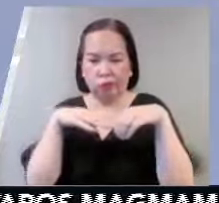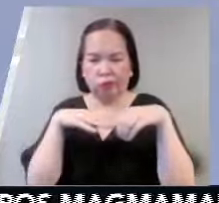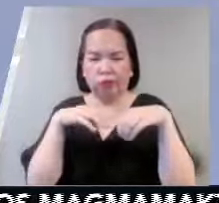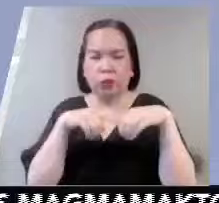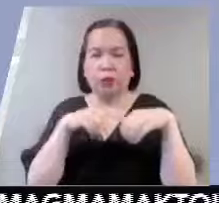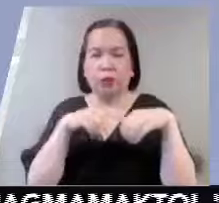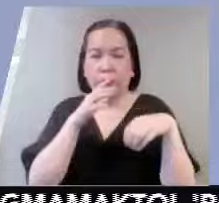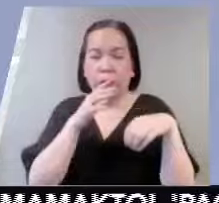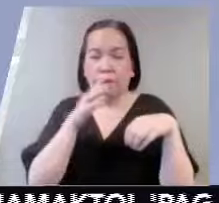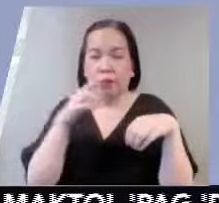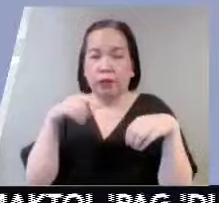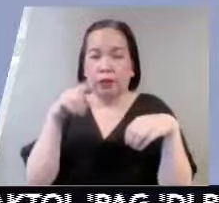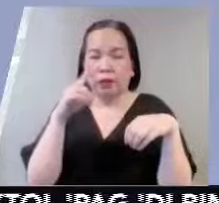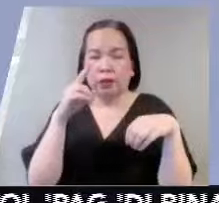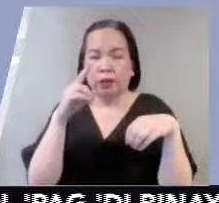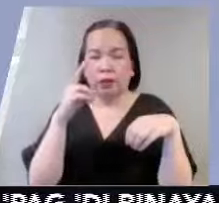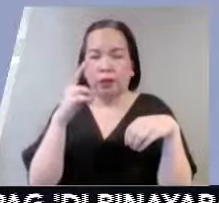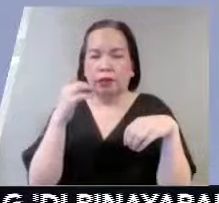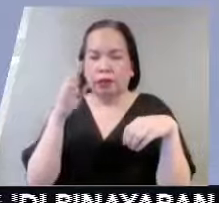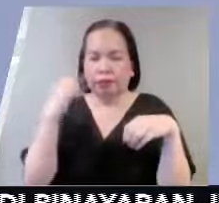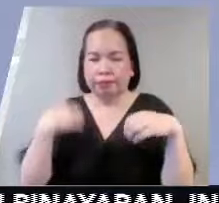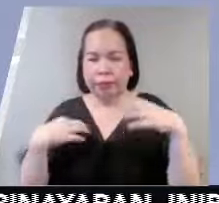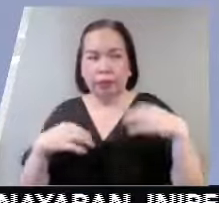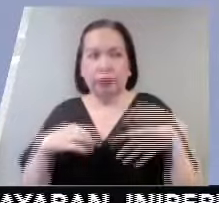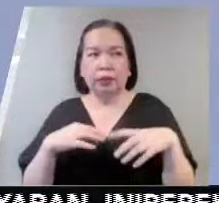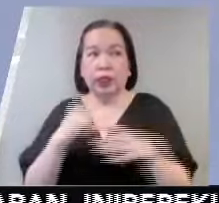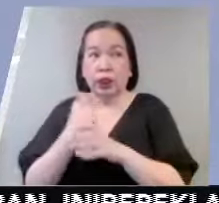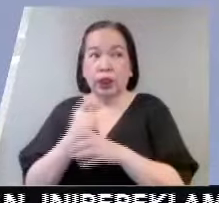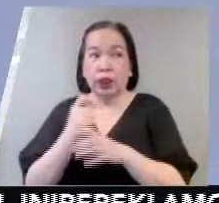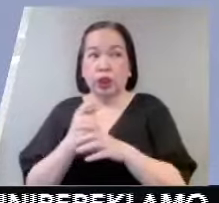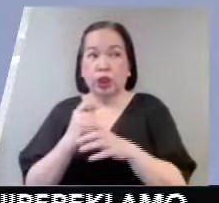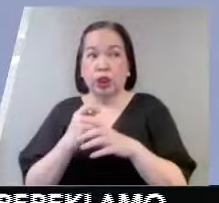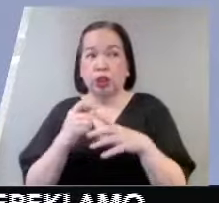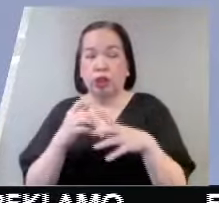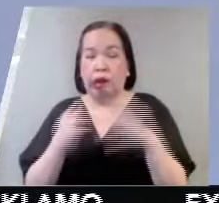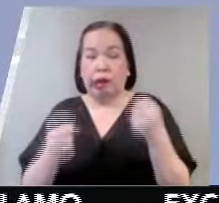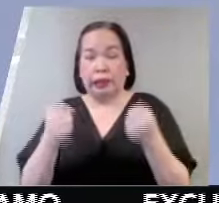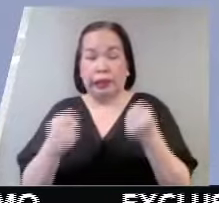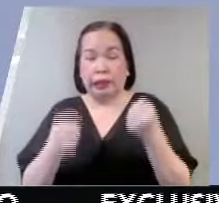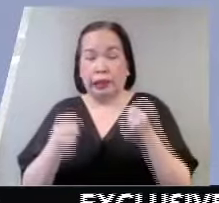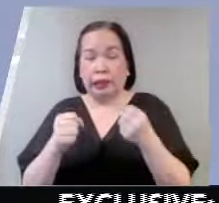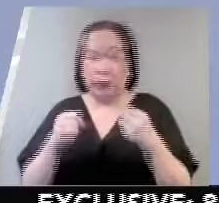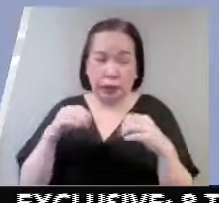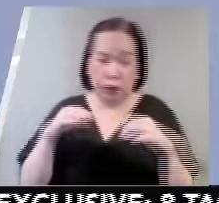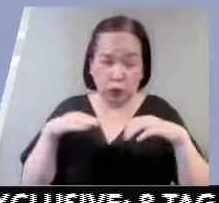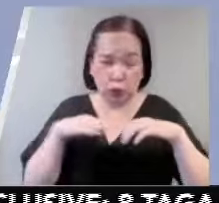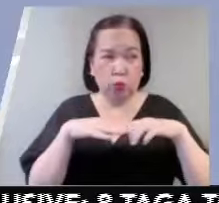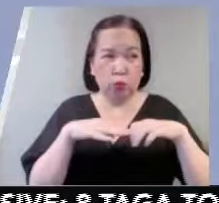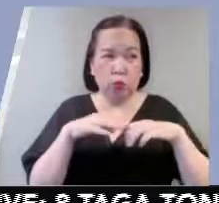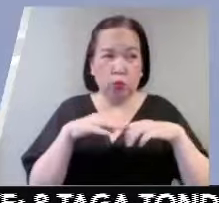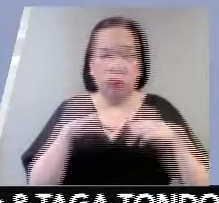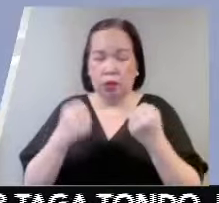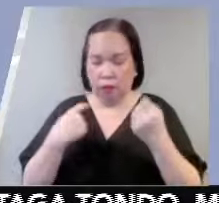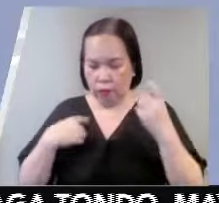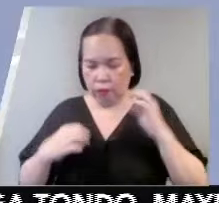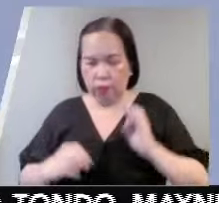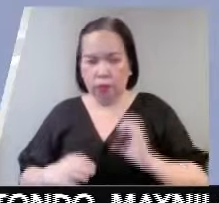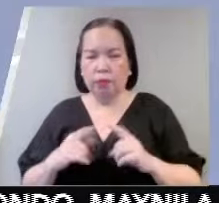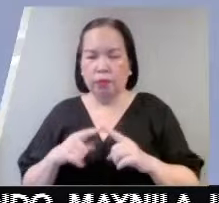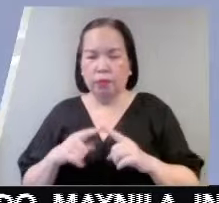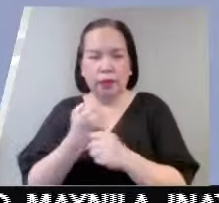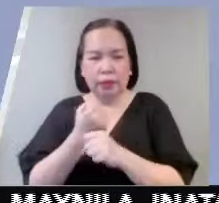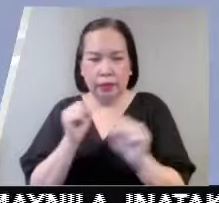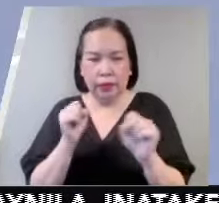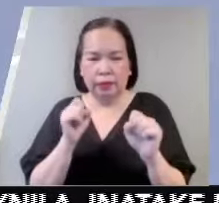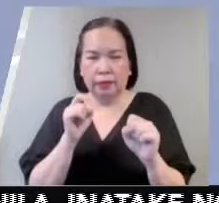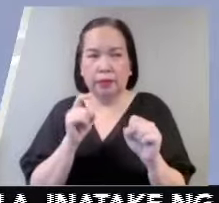quarry materials ang truck na nawala ng kontrol hanggang sa bumangga sa tindahan. Sugatan din ang driver ng truck pero nasa mabuti lang siyang lagay. Kinasuhan